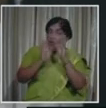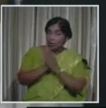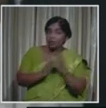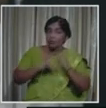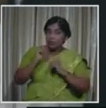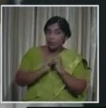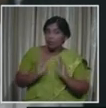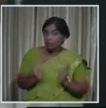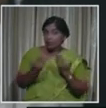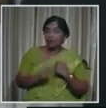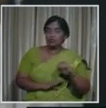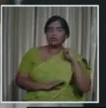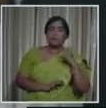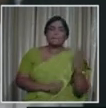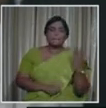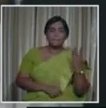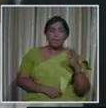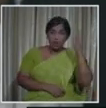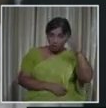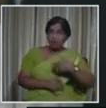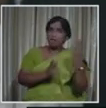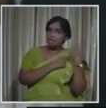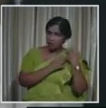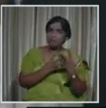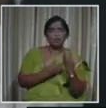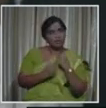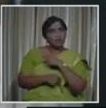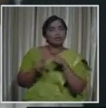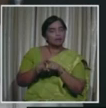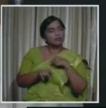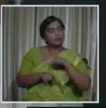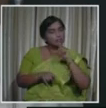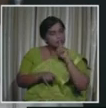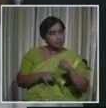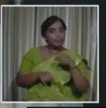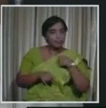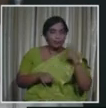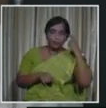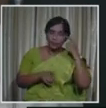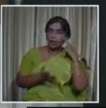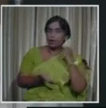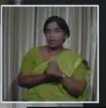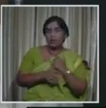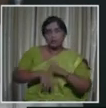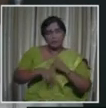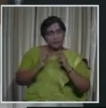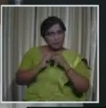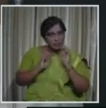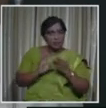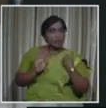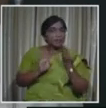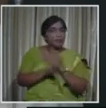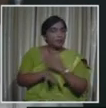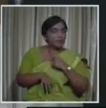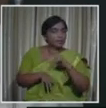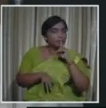ක්‍රියාත්මක කිරීමට කොන්දක් නැහැ ඇවිල්ලා වගකීම් ගන්න කොන්දක් නැහැ ඒ නිසා අපි ඉල්ලීමක් කරනවා අපි දන්නවා ඊටම අමාරු තත්ත්වයක තියෙන්නේ අපි පහුගිය දවස්වල කිව්වා